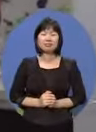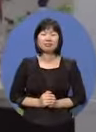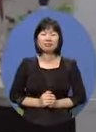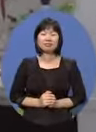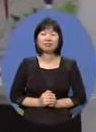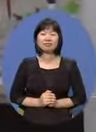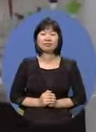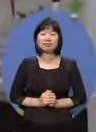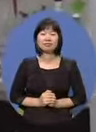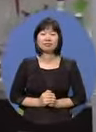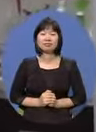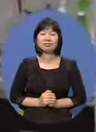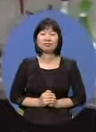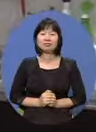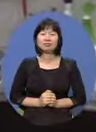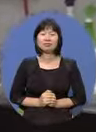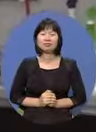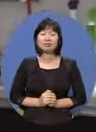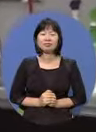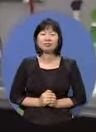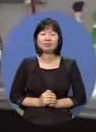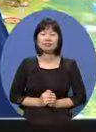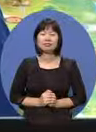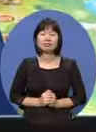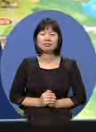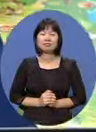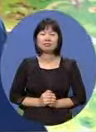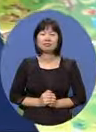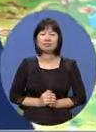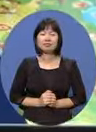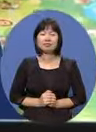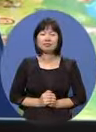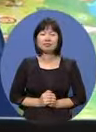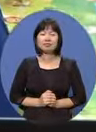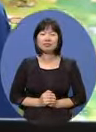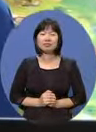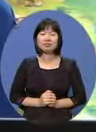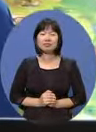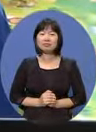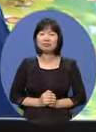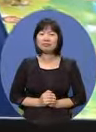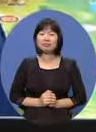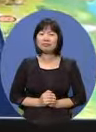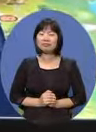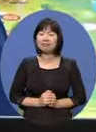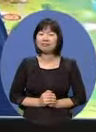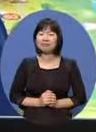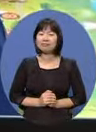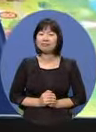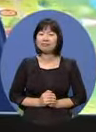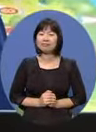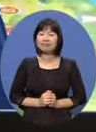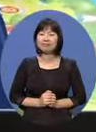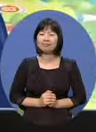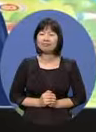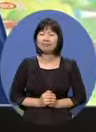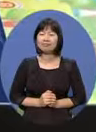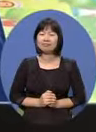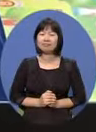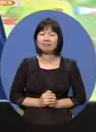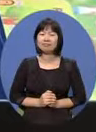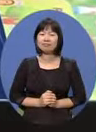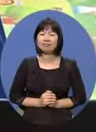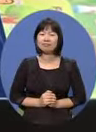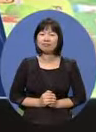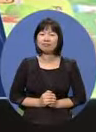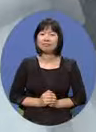보시면 이렇게 보시면 이렇게 들어온데. 오늘 하나도 안 한다는데. 어떠세요? 말해봤자 싸우니까